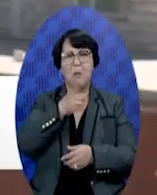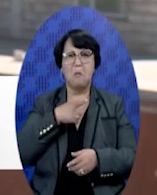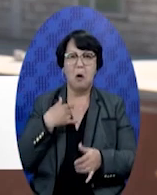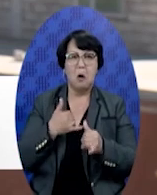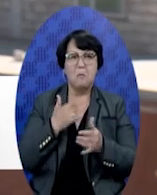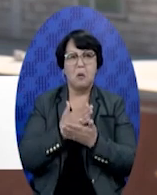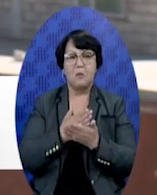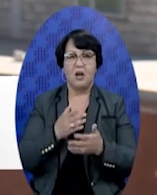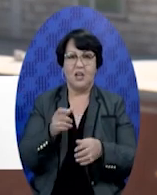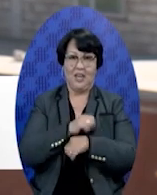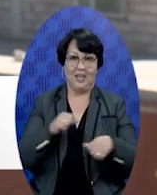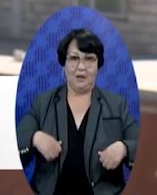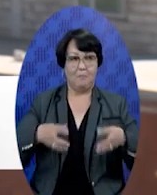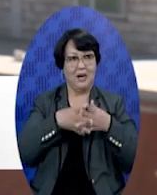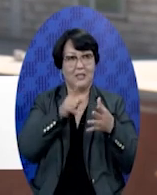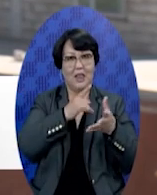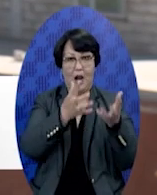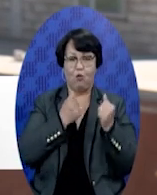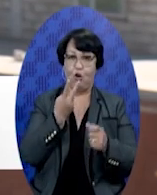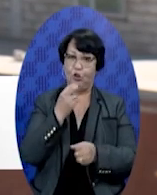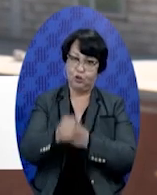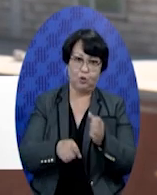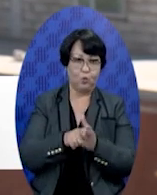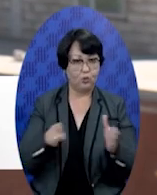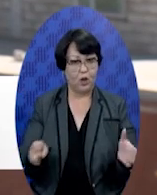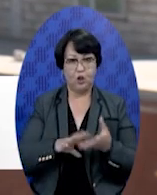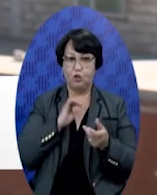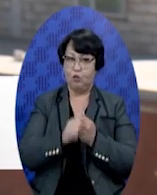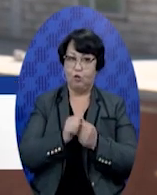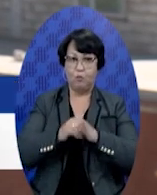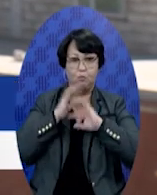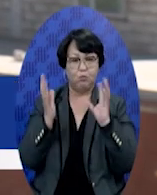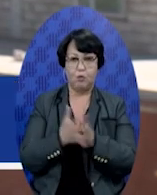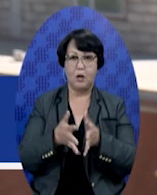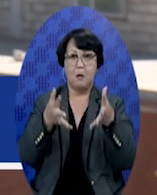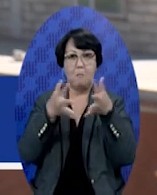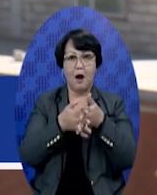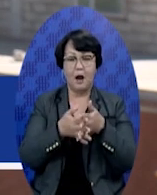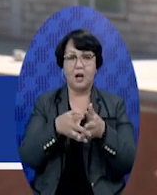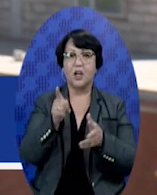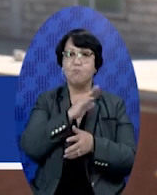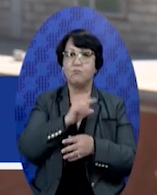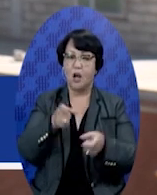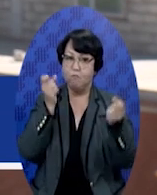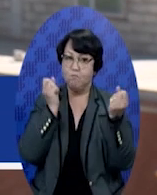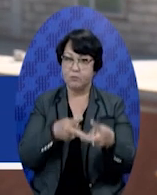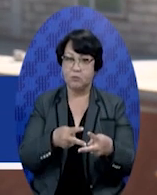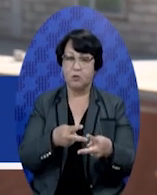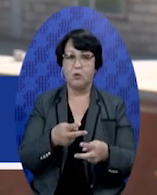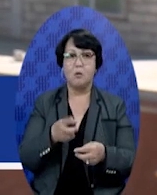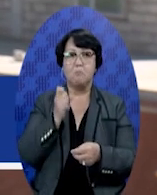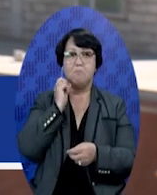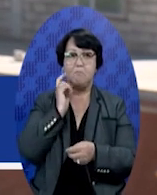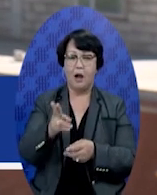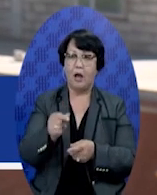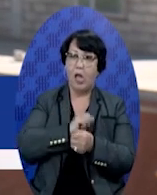хамрагдсан иргэний хувьд бол 20 жилийн хугацаанд төлөх ёстой үнийн дүнгээ тооцож үзвэл за хоёр орон сууцны хэмжээнд дүүцэхүс хэмжээний мөнгийг бол банкнд төлж